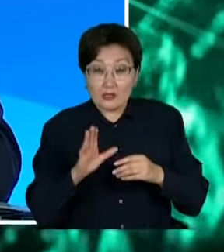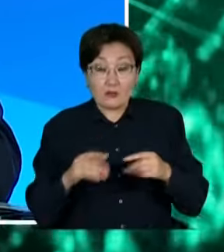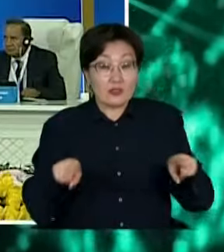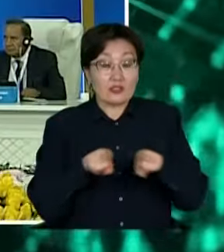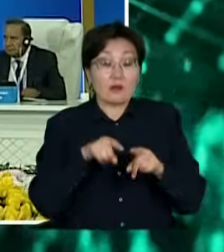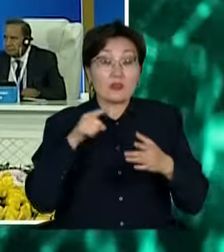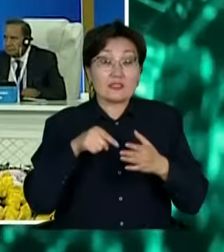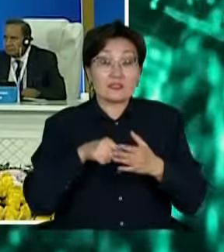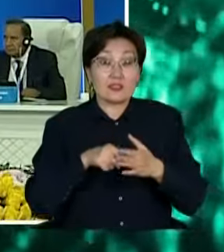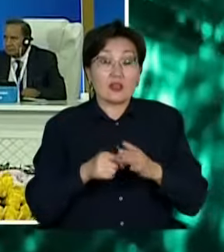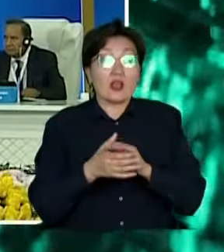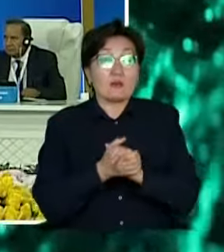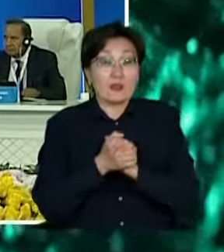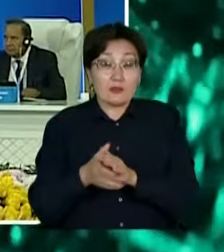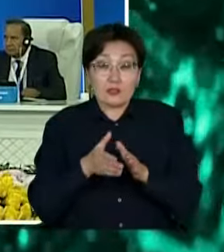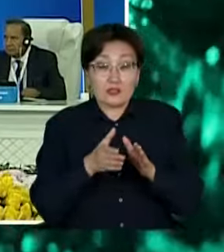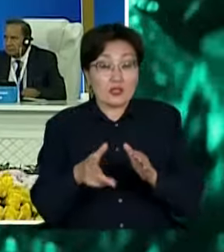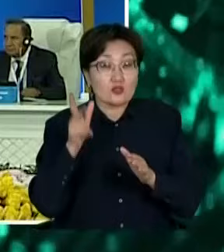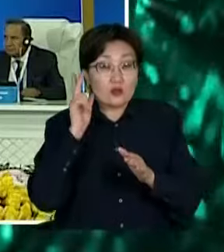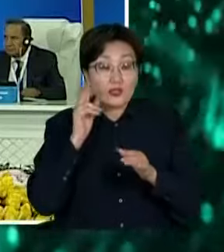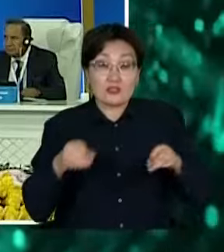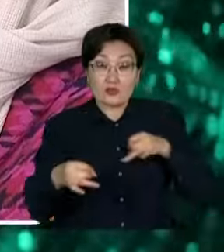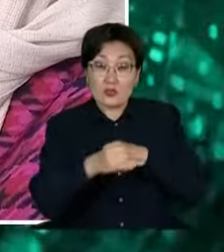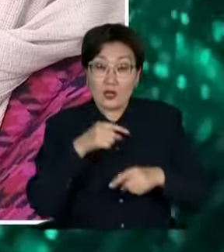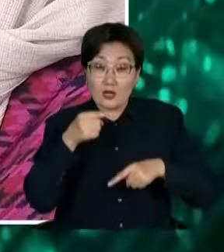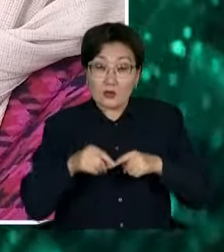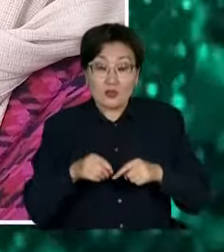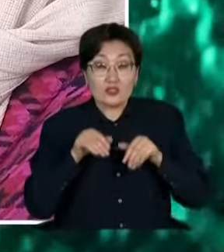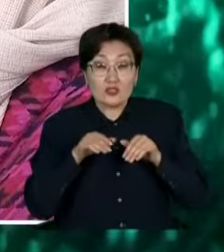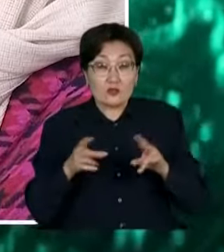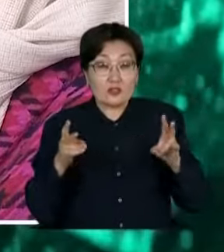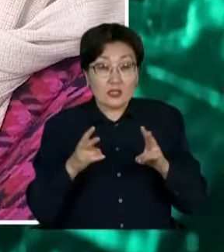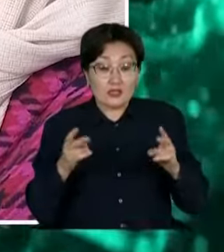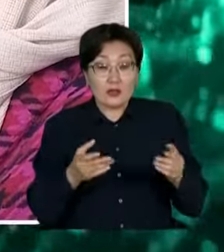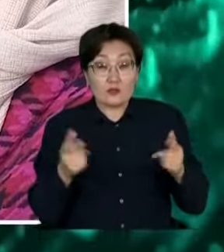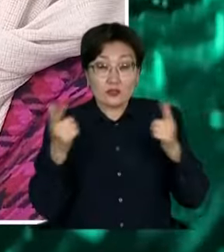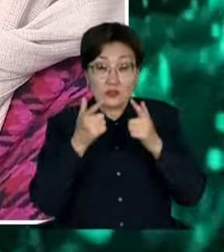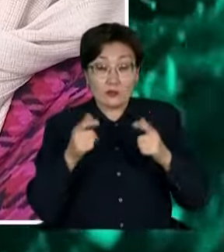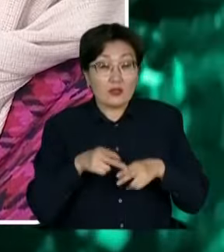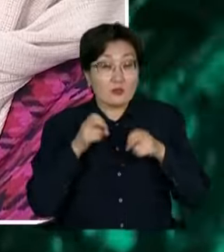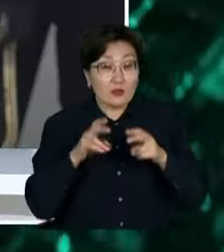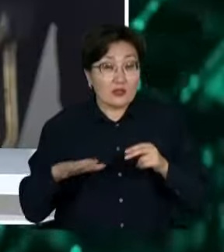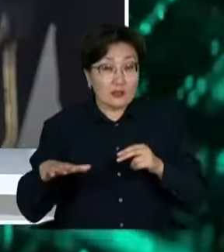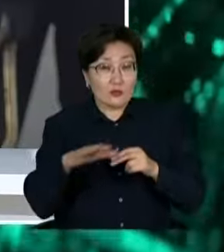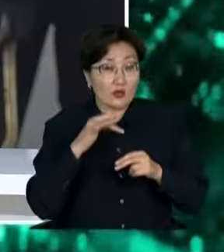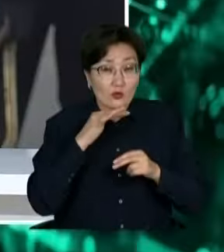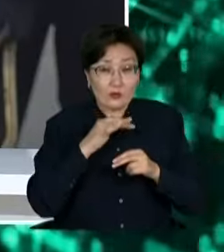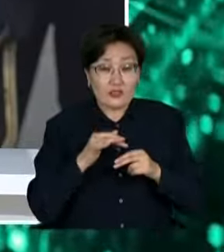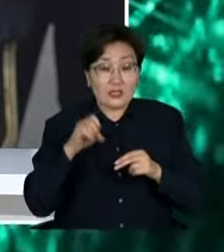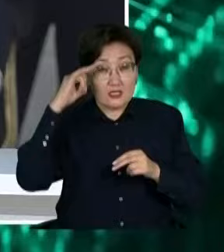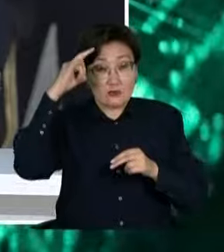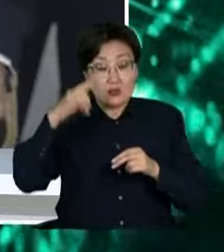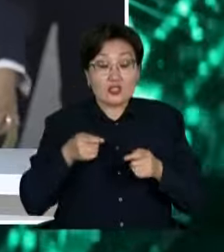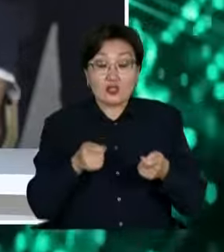мұндай мәселелерді бейбіт түрде дипломатиялық жолмен шешуге шақырды. Қазір ғаламда қауіпті аймақтар көбейіп кетті деген